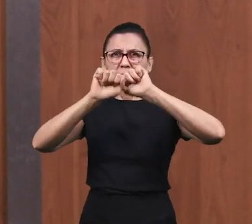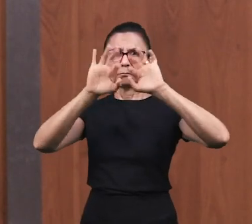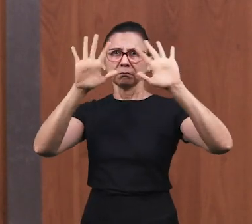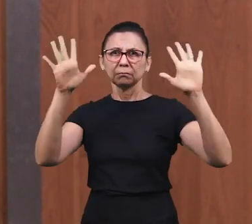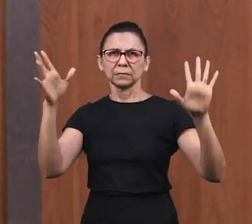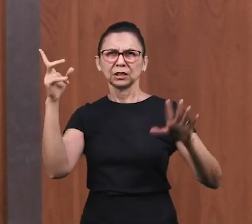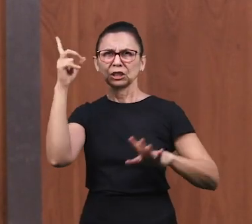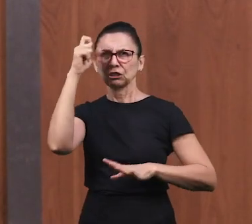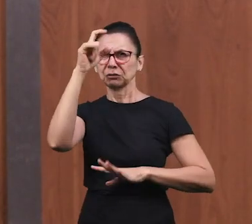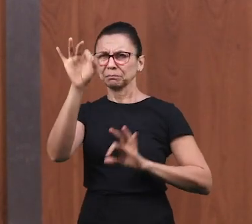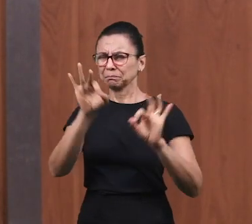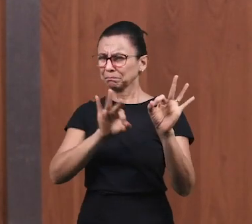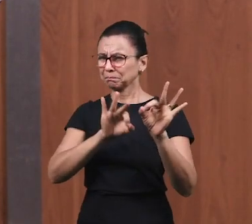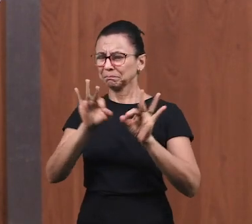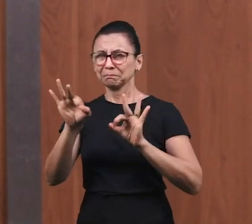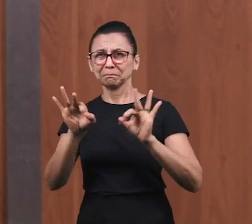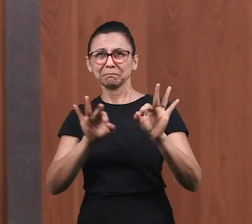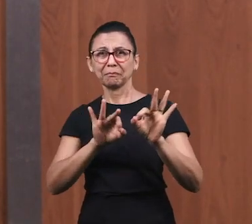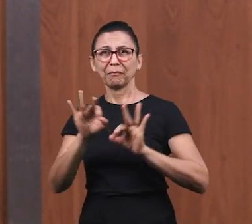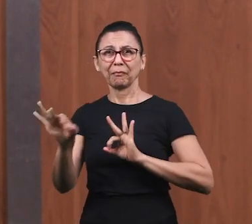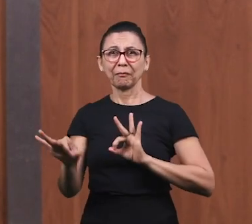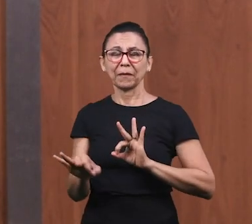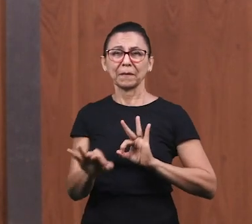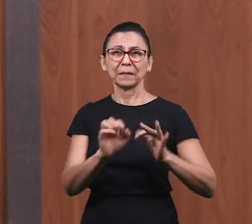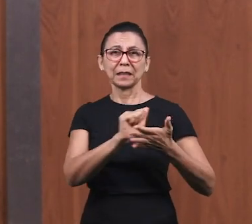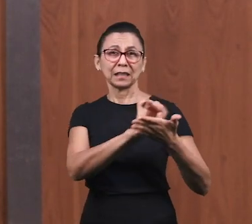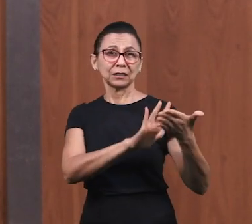pensée logique, difficultés de